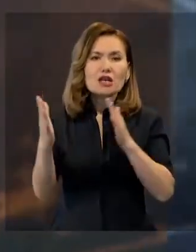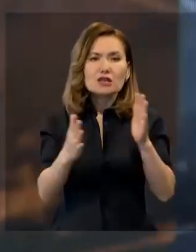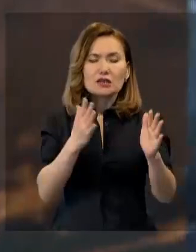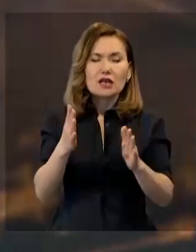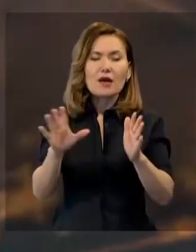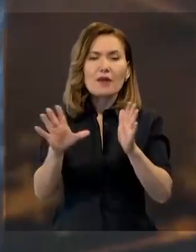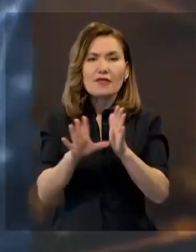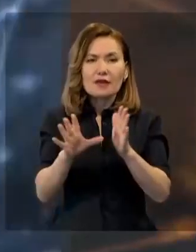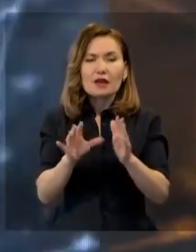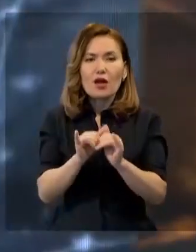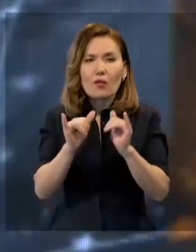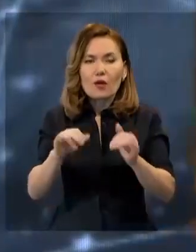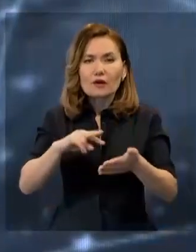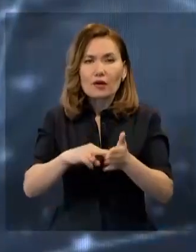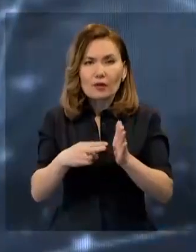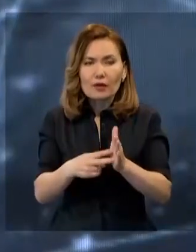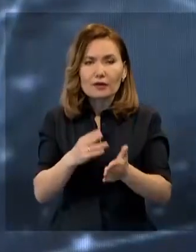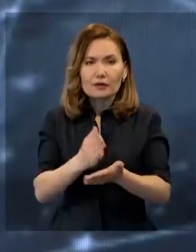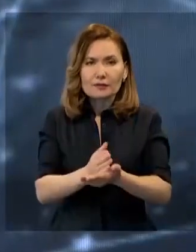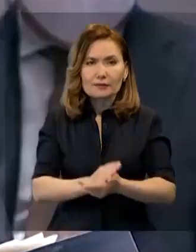көздеріне көшуді тездетуге шақырып отыр.